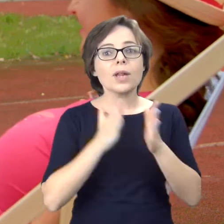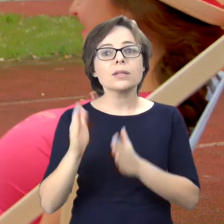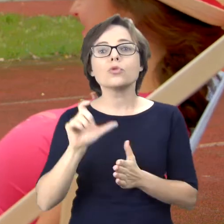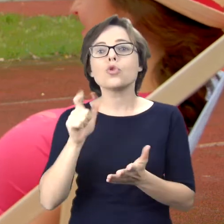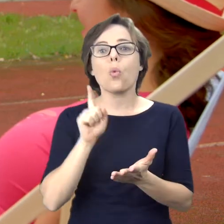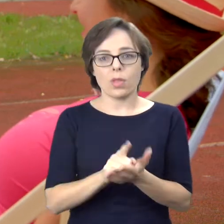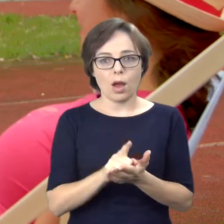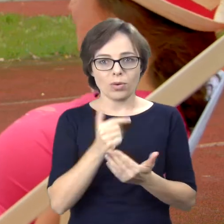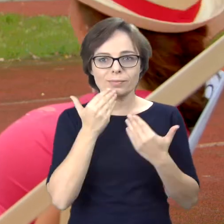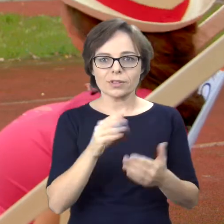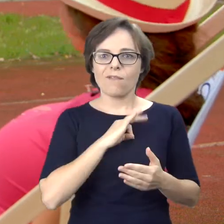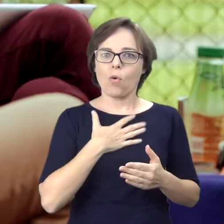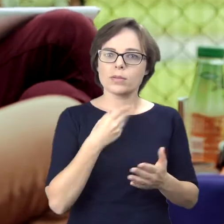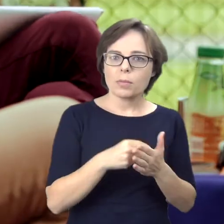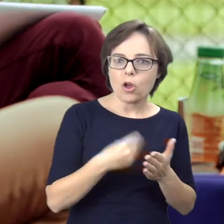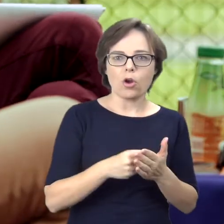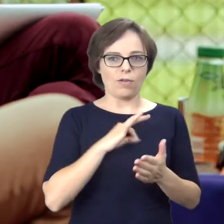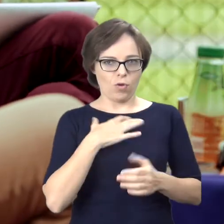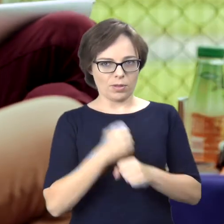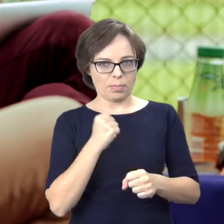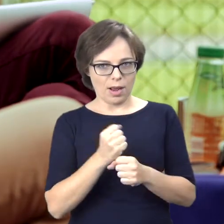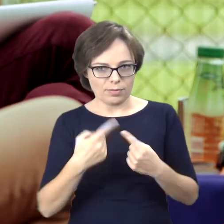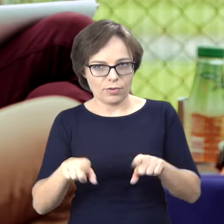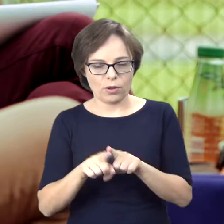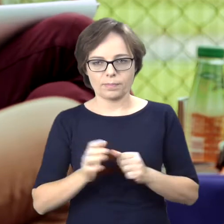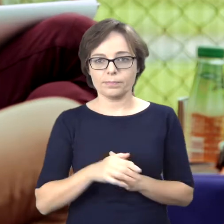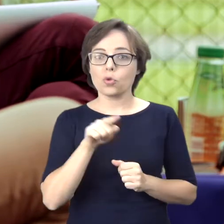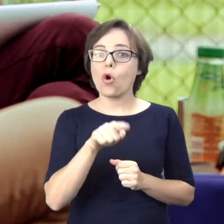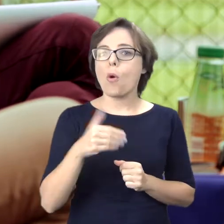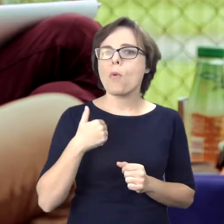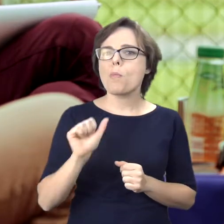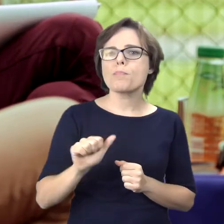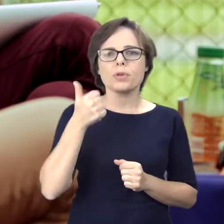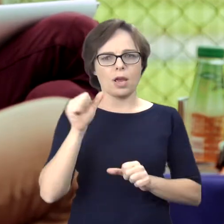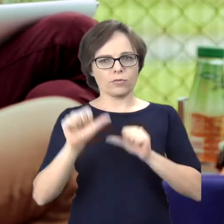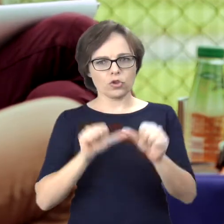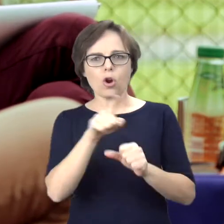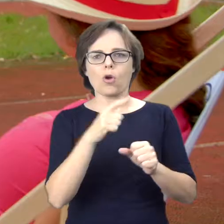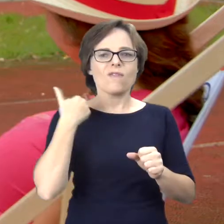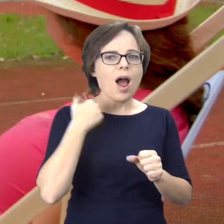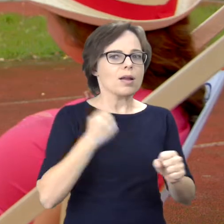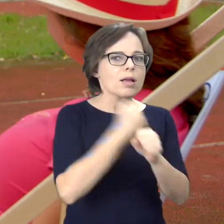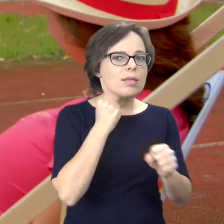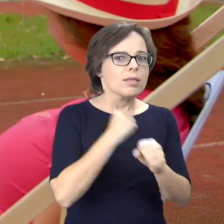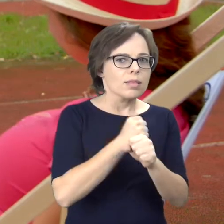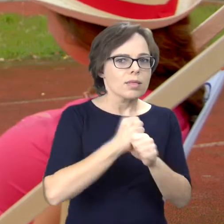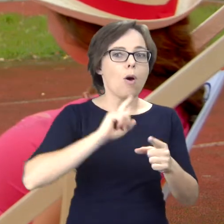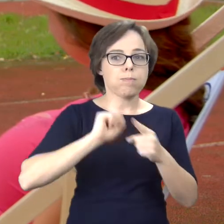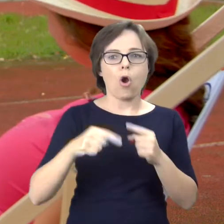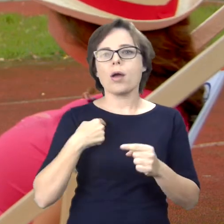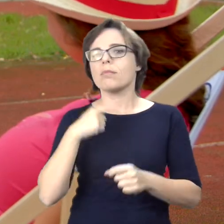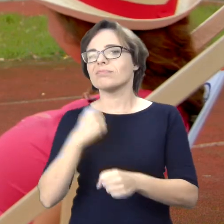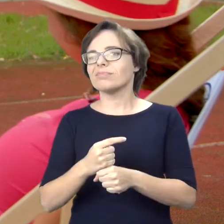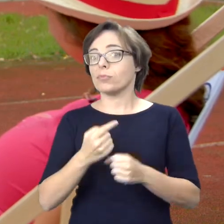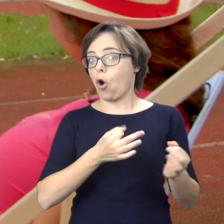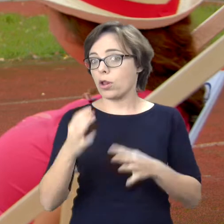się za własne pieniądze, własną pracą zrealizować. To był taki pierwszy rok w zasadzie, jak po tej całej orce na ugorze w Anglii postanowiłem nie podejmować szybko pracy,